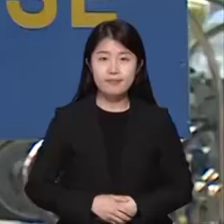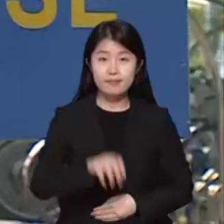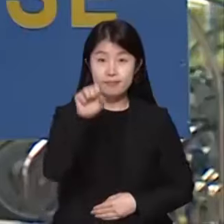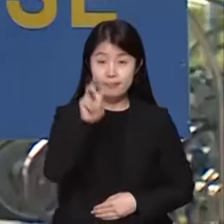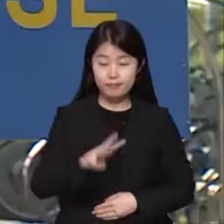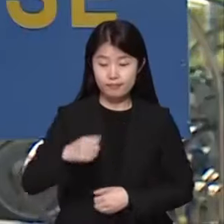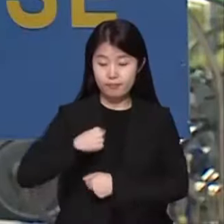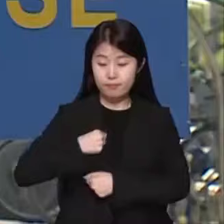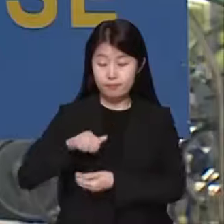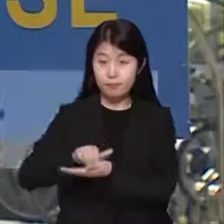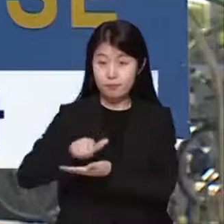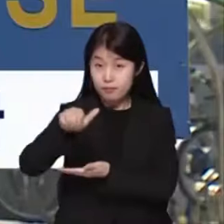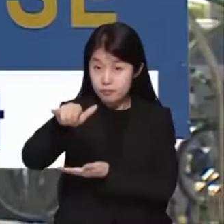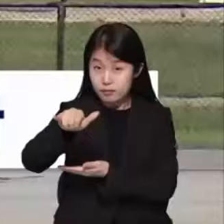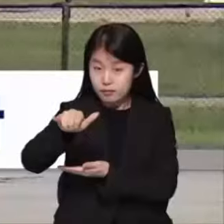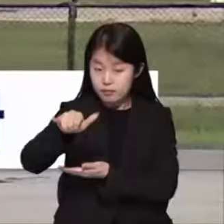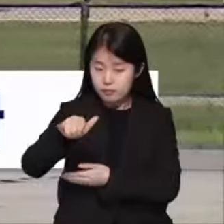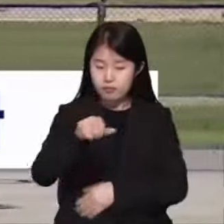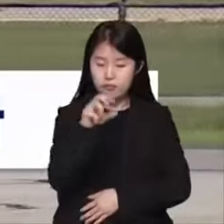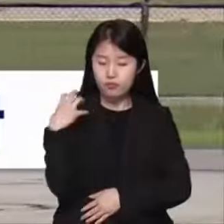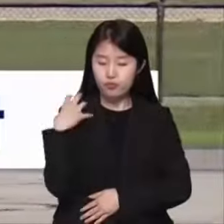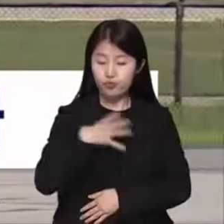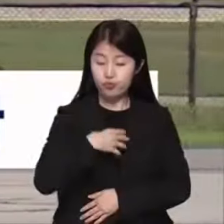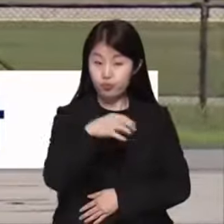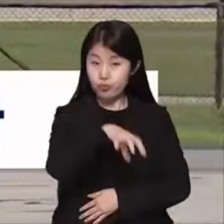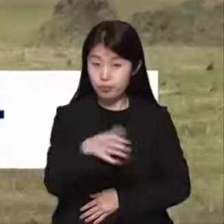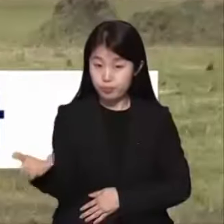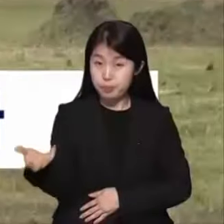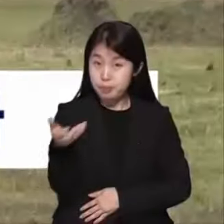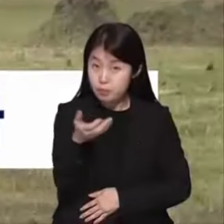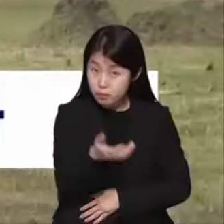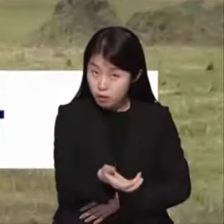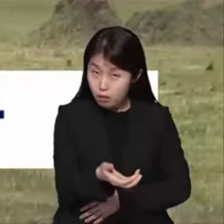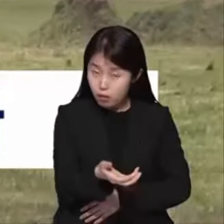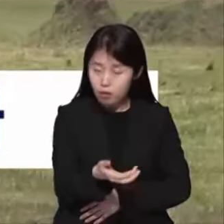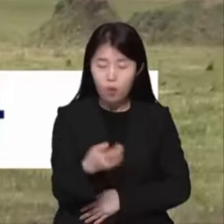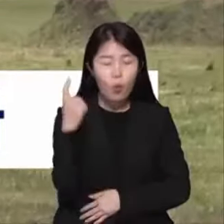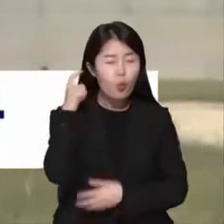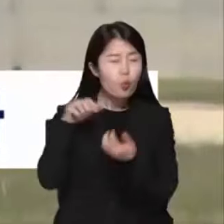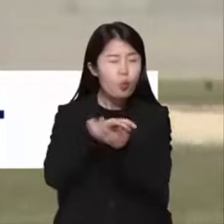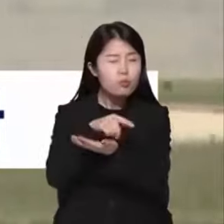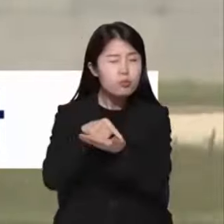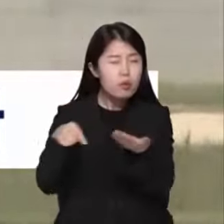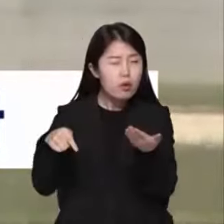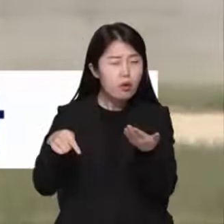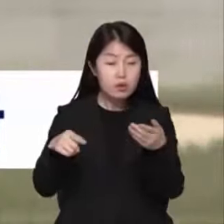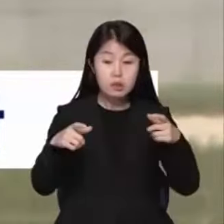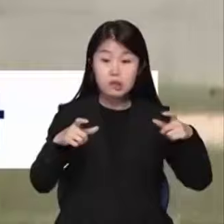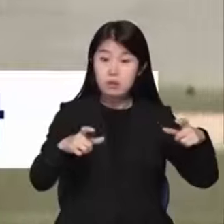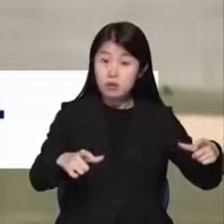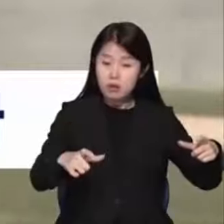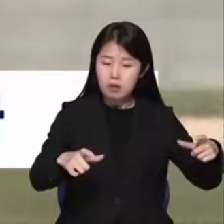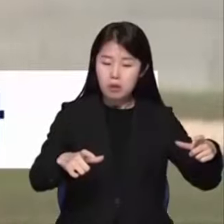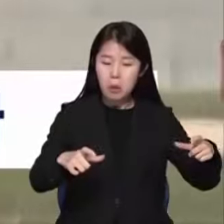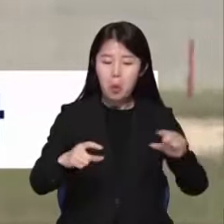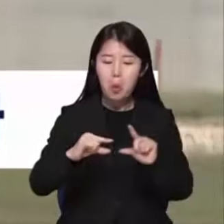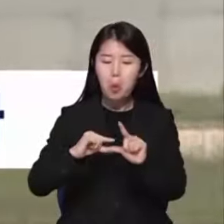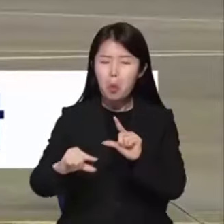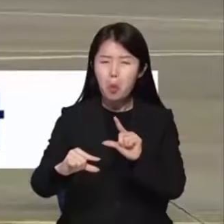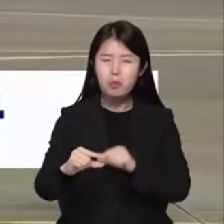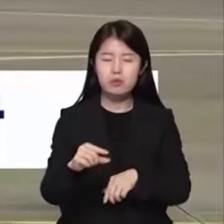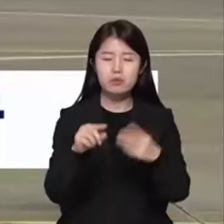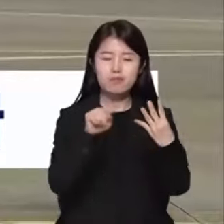광주 군공항이 무안공항으로 이전할 경우 소음 피해가 우려되는 곳은 무안 면적의 4.2%.